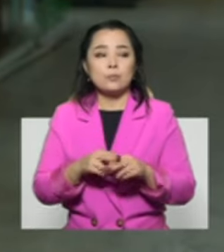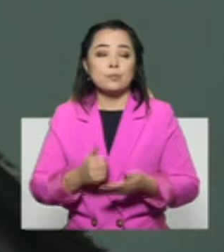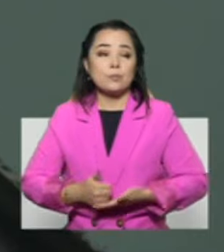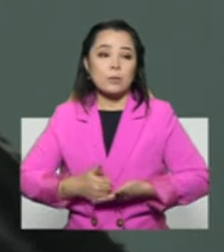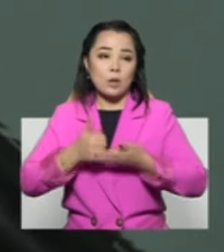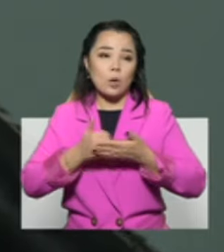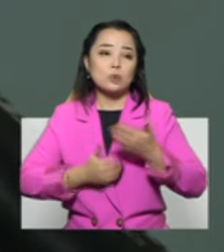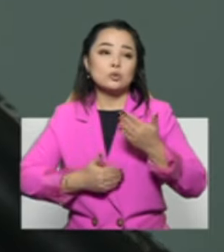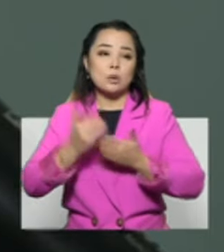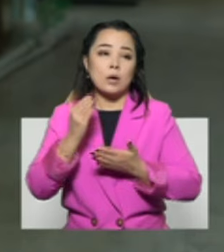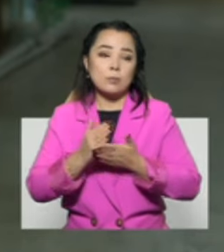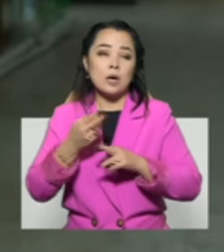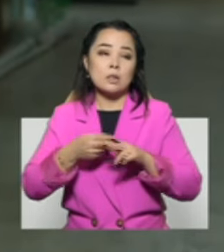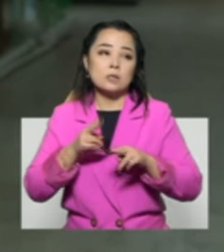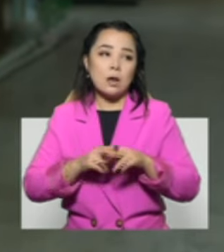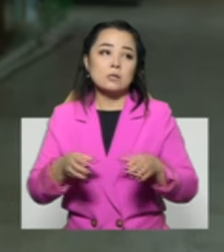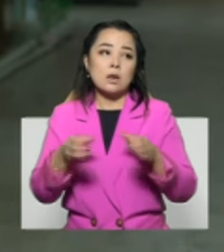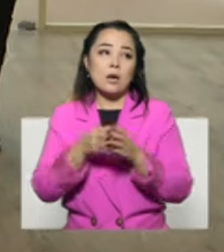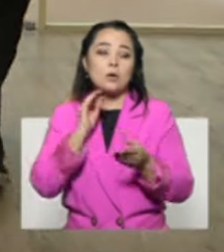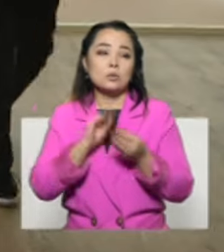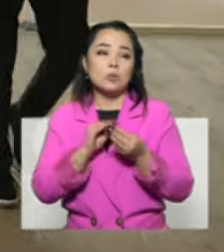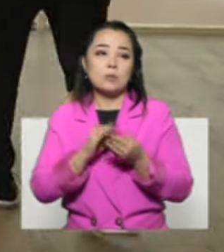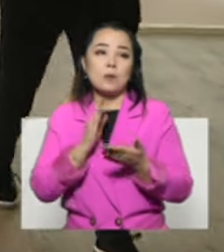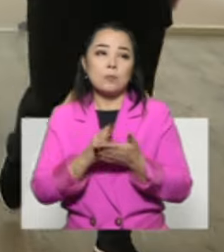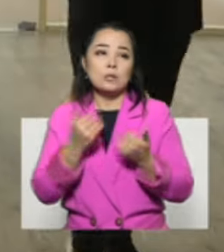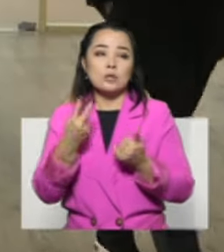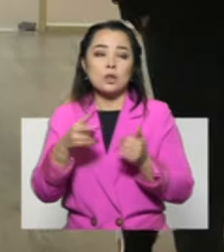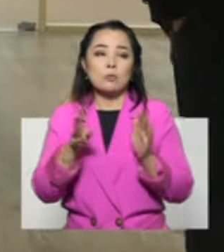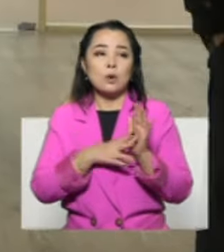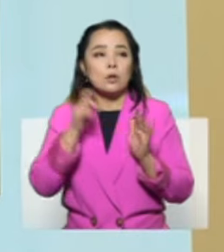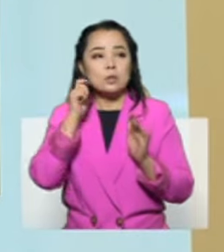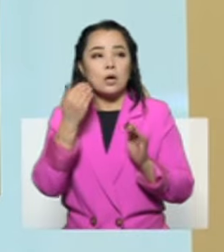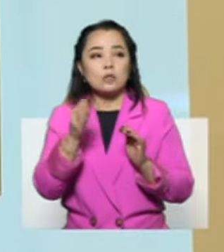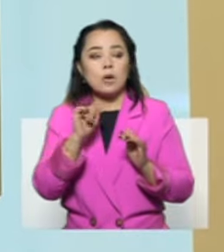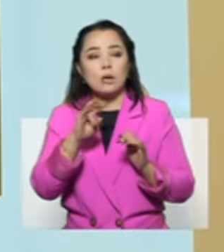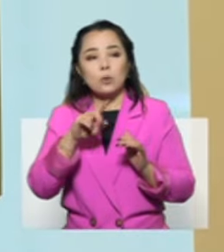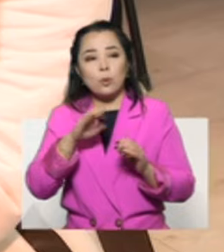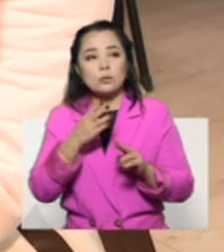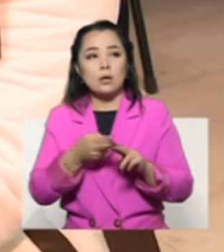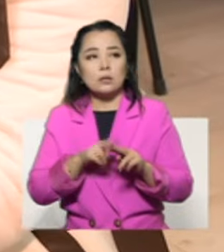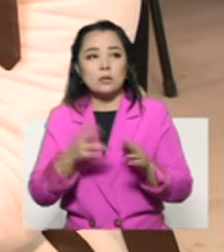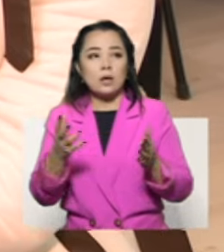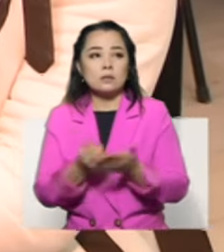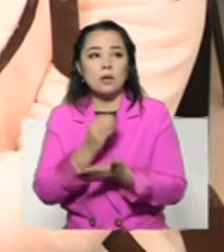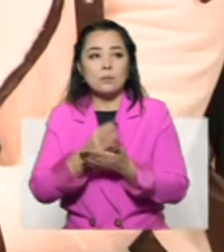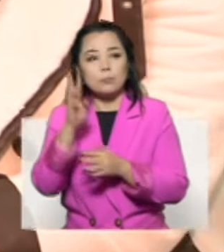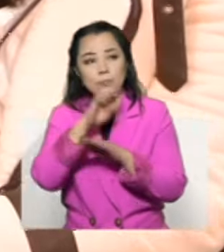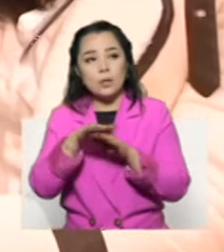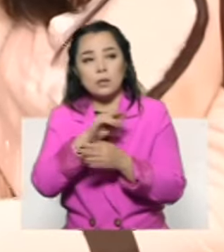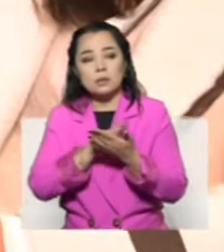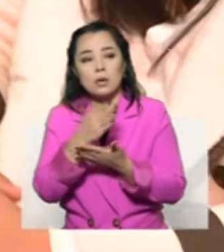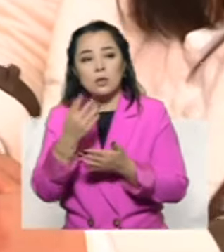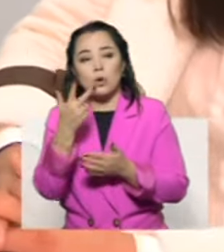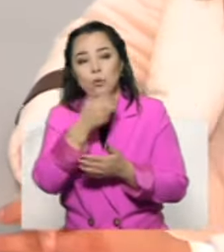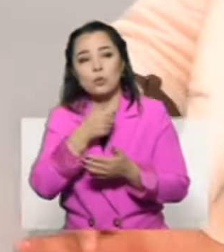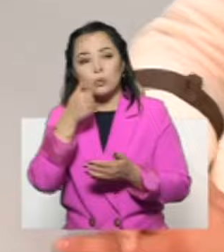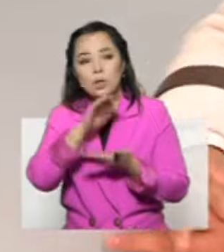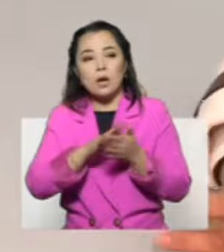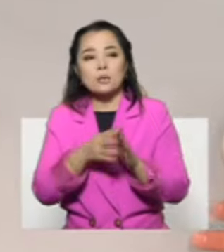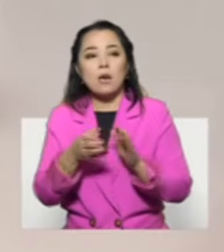мәртебесі де жоғары ғой. Бұл салада тұрақтылық бар. Қайта 29 жастағы Жангүл Қасымханның жолы болған. Мемлекеттік қызметке 3 жылдық үзілістен